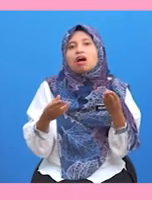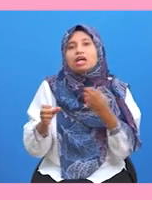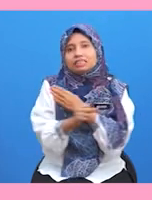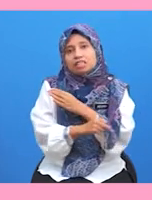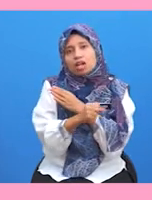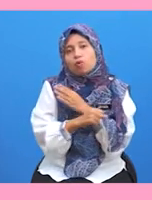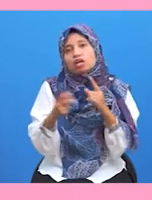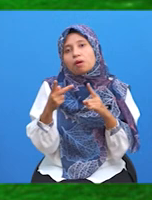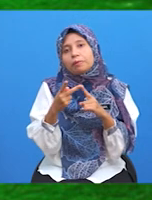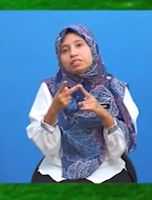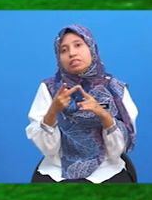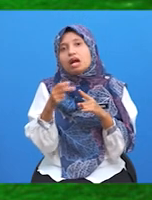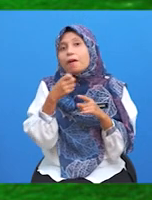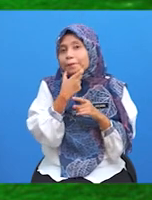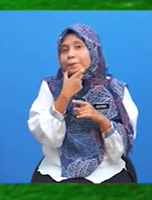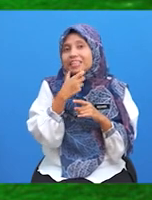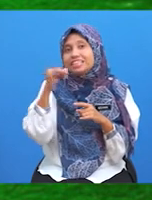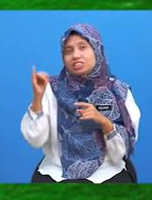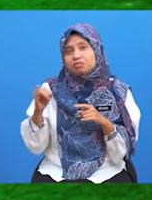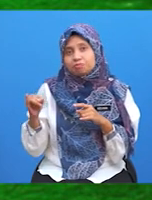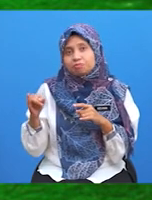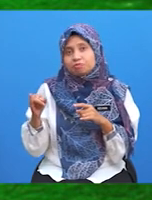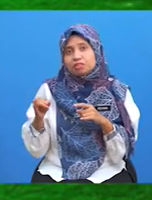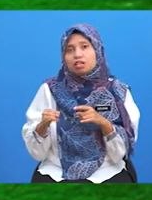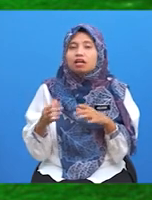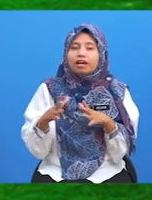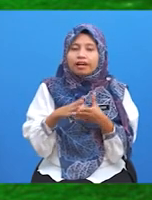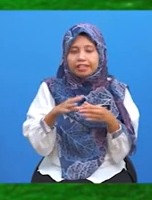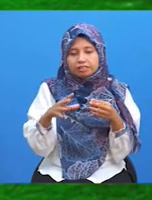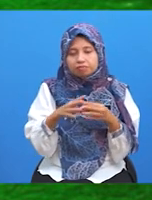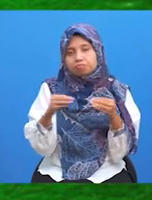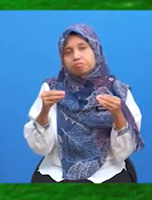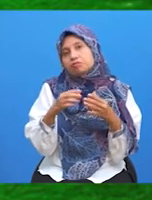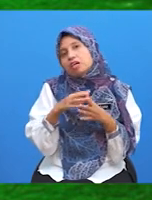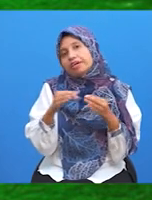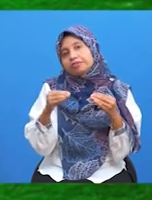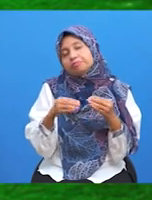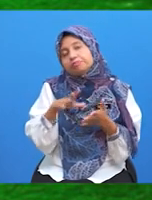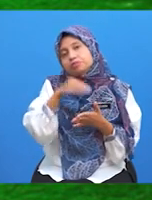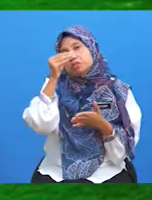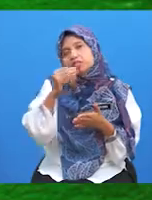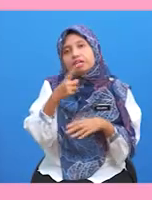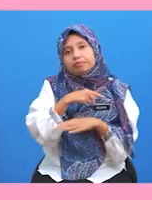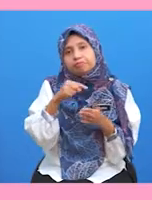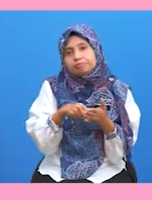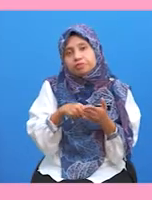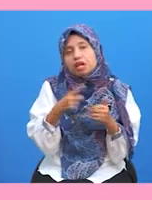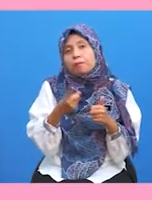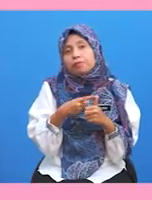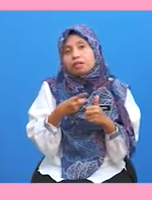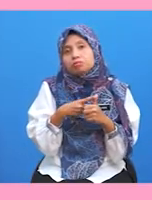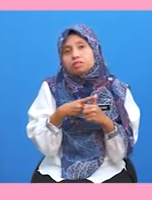Sarawak kepada British. Cikgu akhiri pembelajaran kita hari ini dengan tugasan soalan esei.